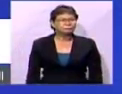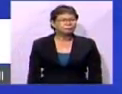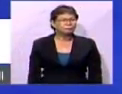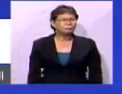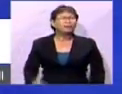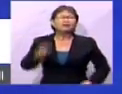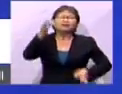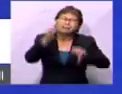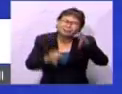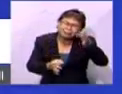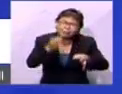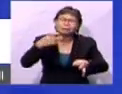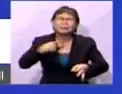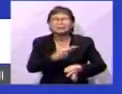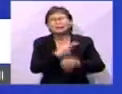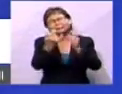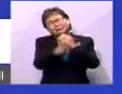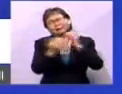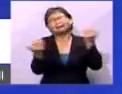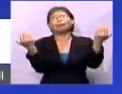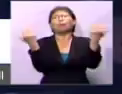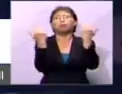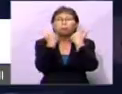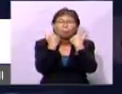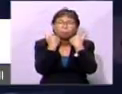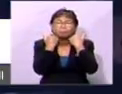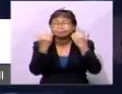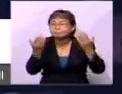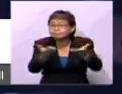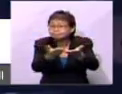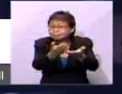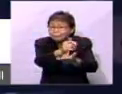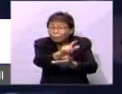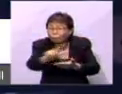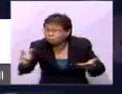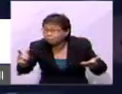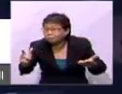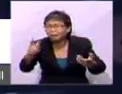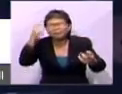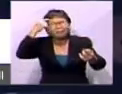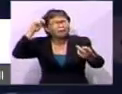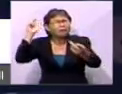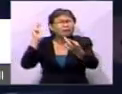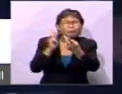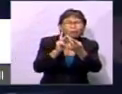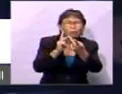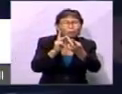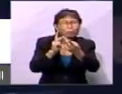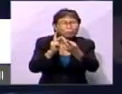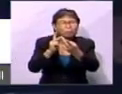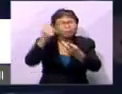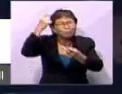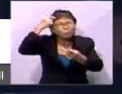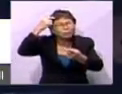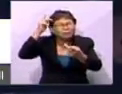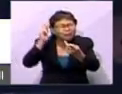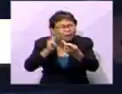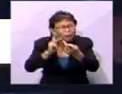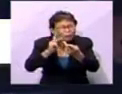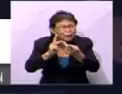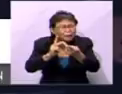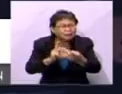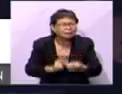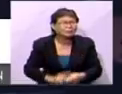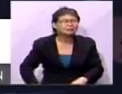Jadi kalau nak kata kita ni negara bankrupt, tuan-tuan, logically lah kalau ikut hukum akal, category